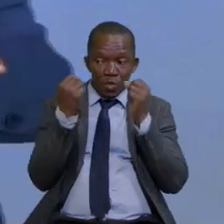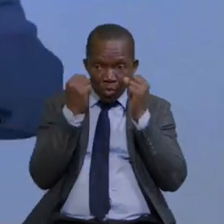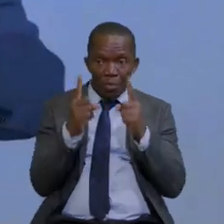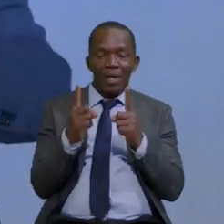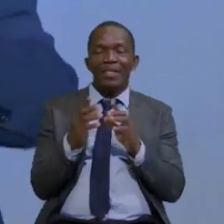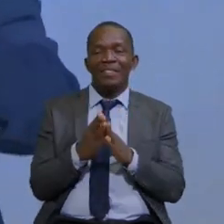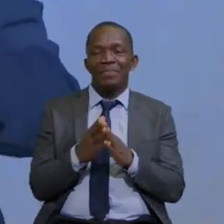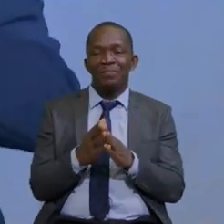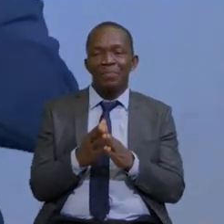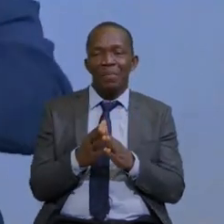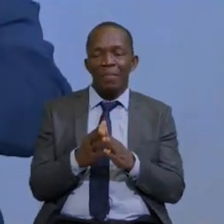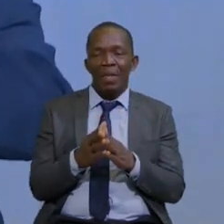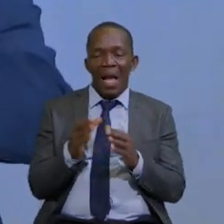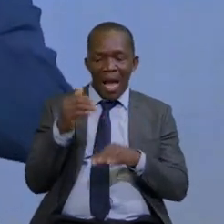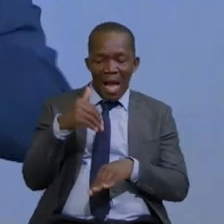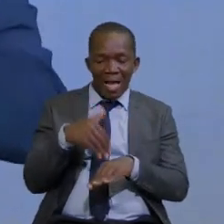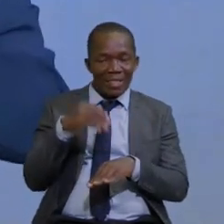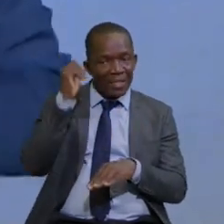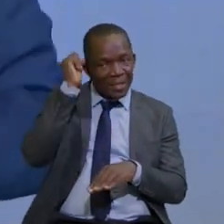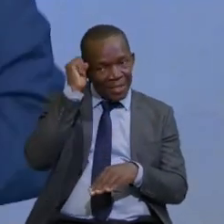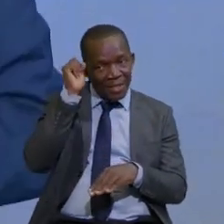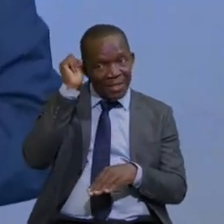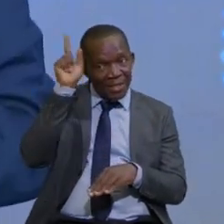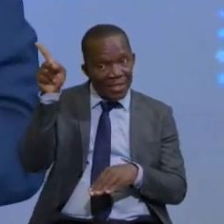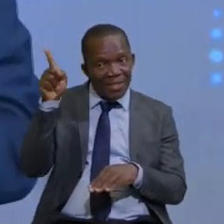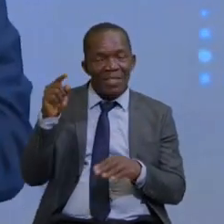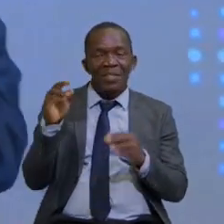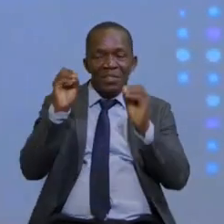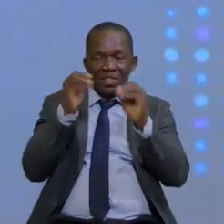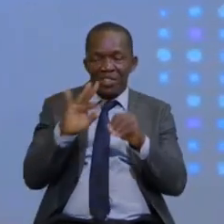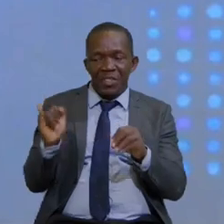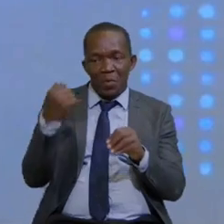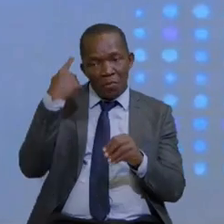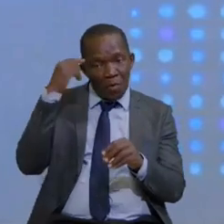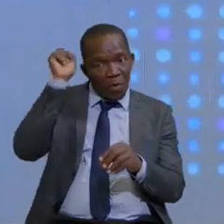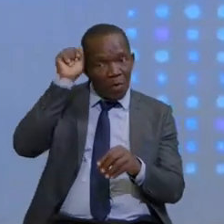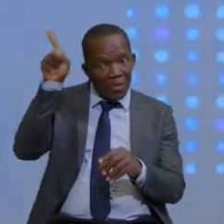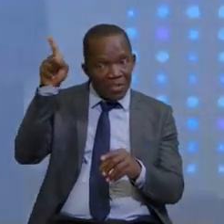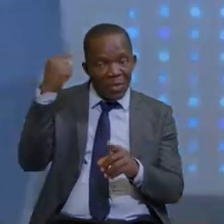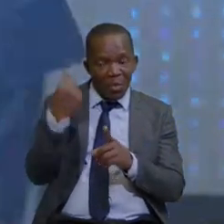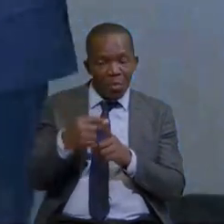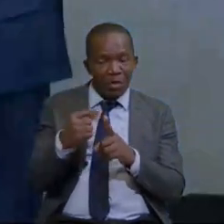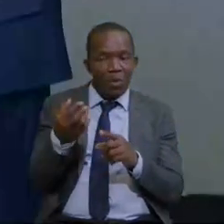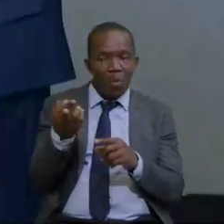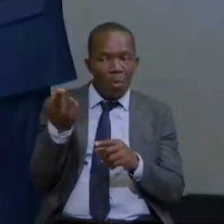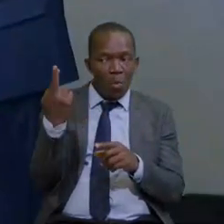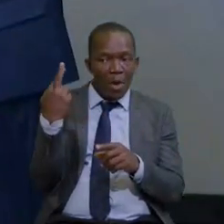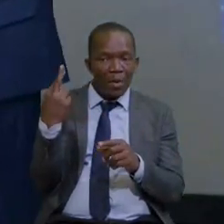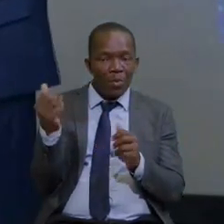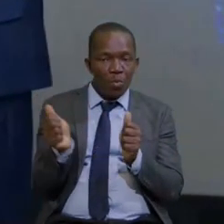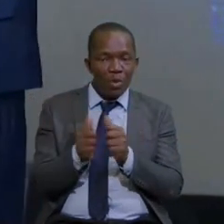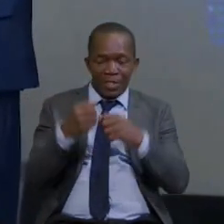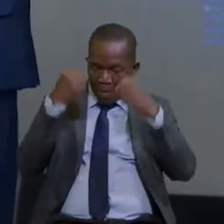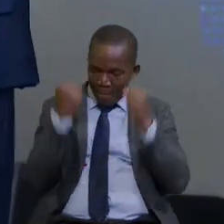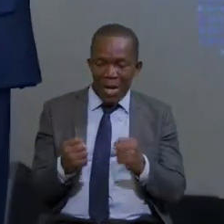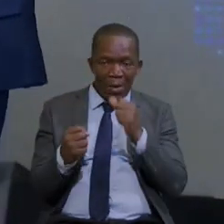Ils étaient surpris et étonnés. Il dit, aujourd'hui, cette parole de l'Écriture que vous venez d'entendre est accomplie. Verset 22. Et tous ceux qui rendaient